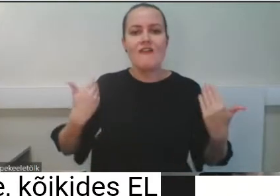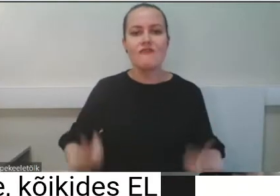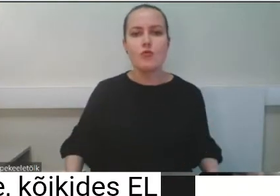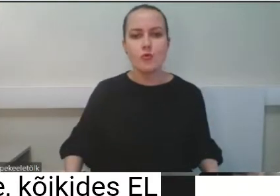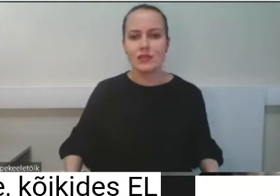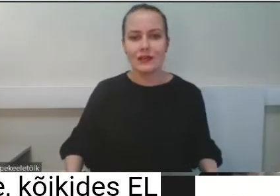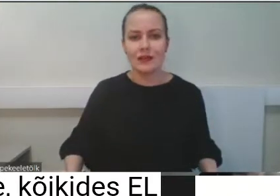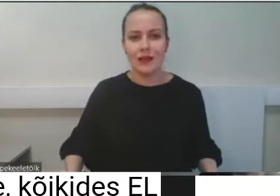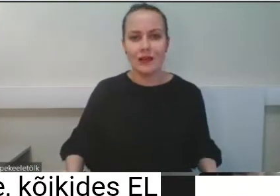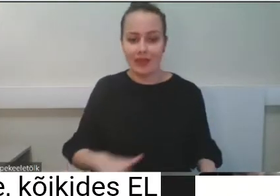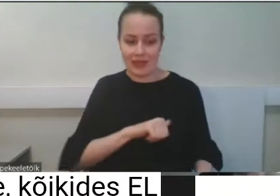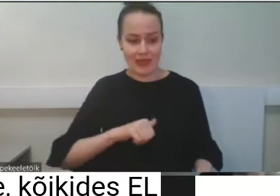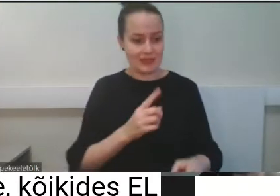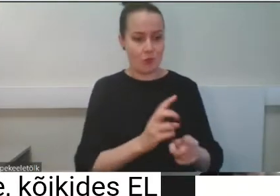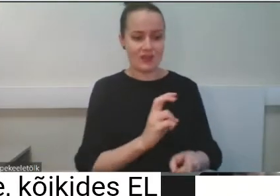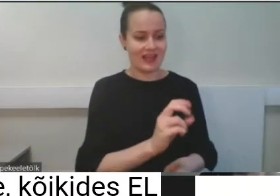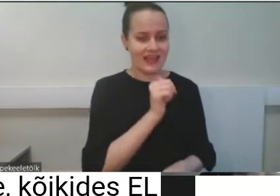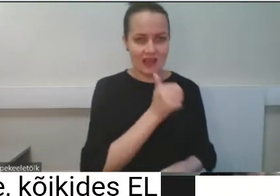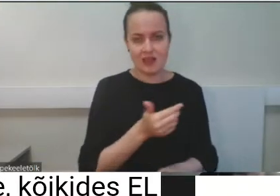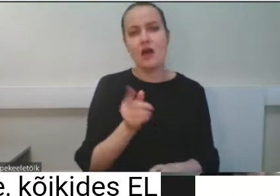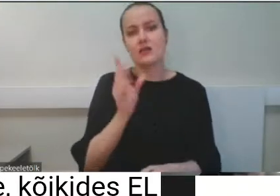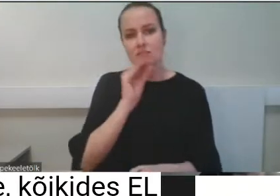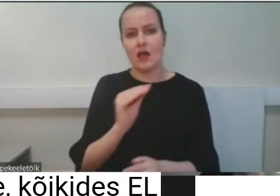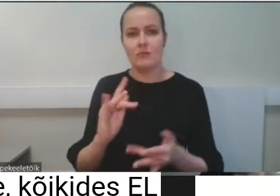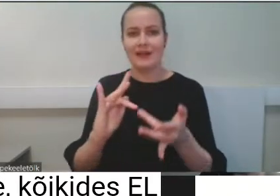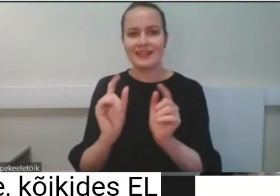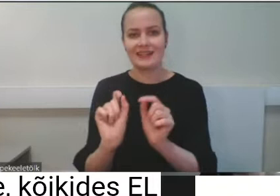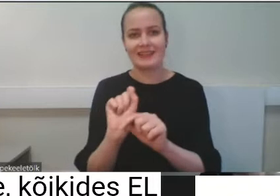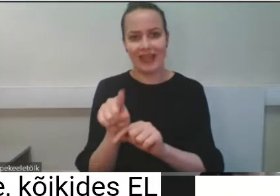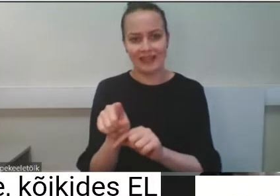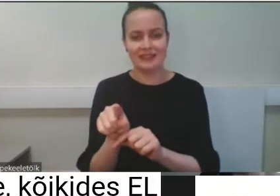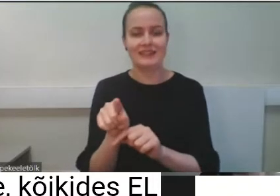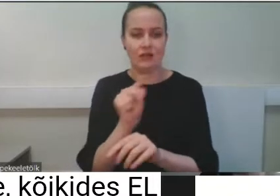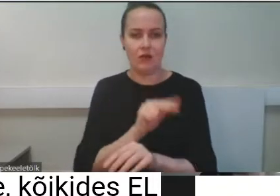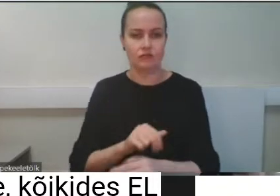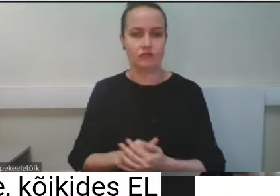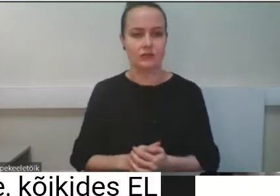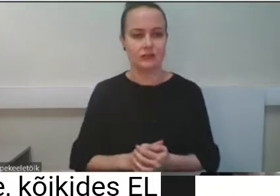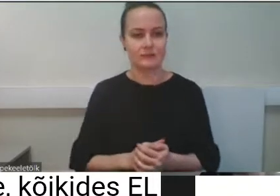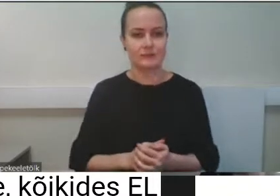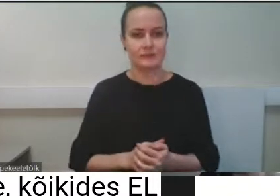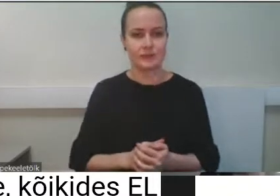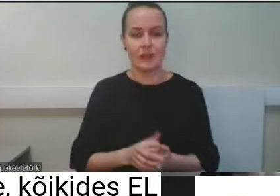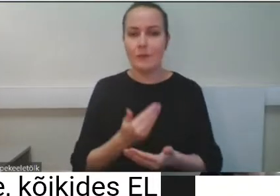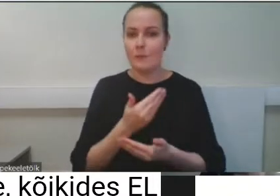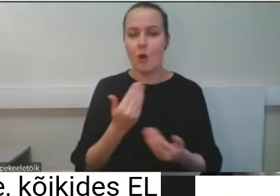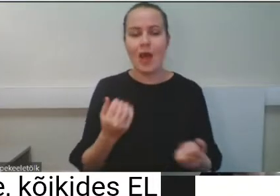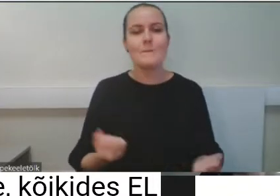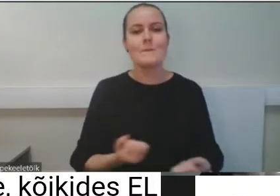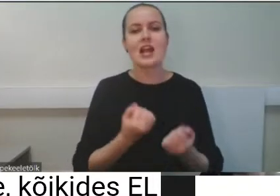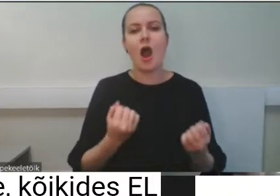näiteks saada infot teatud tervise aspektide kohta või et näiteks, et